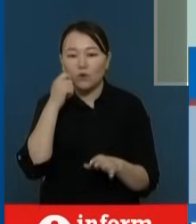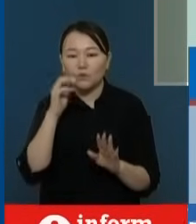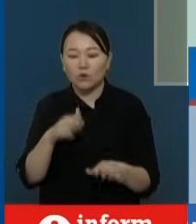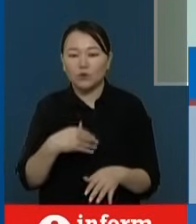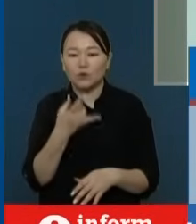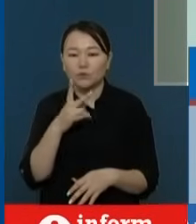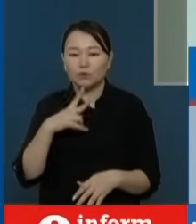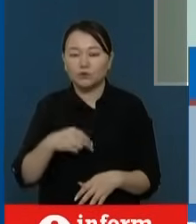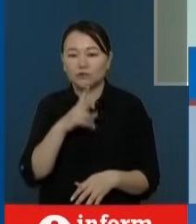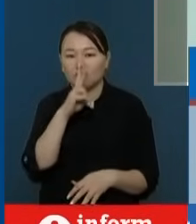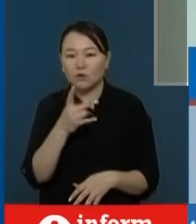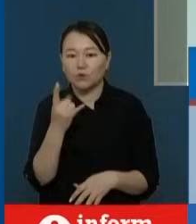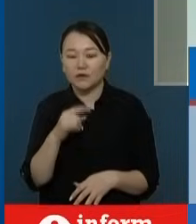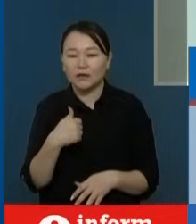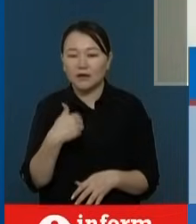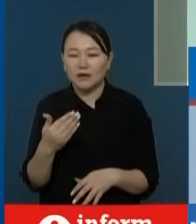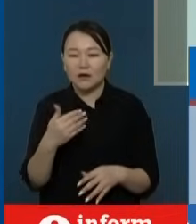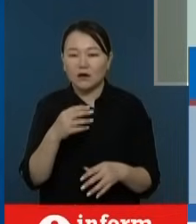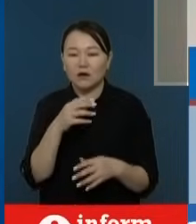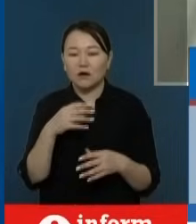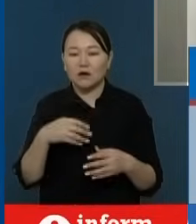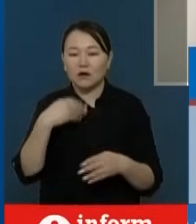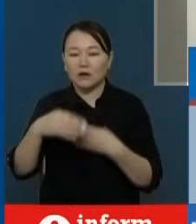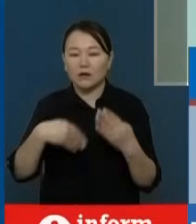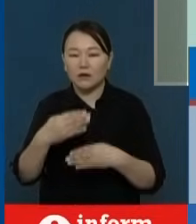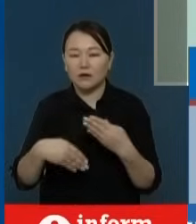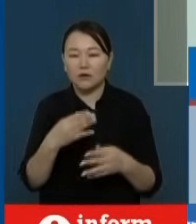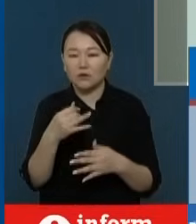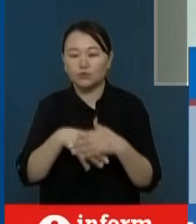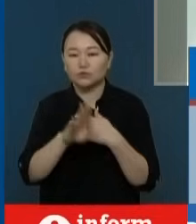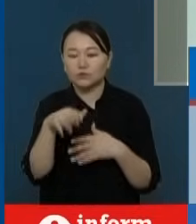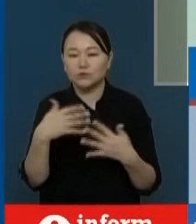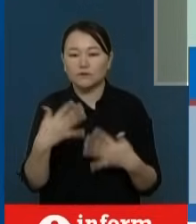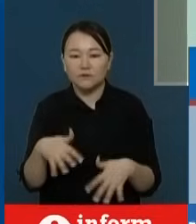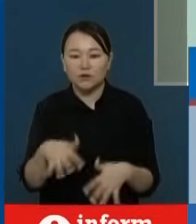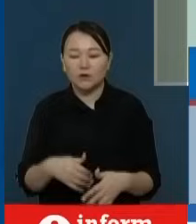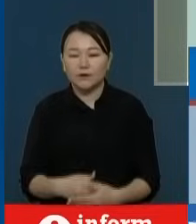ребенок, дочке 2 года, я ей этот одеяло укутала, и вот так вышла, и все.